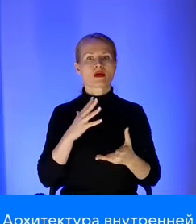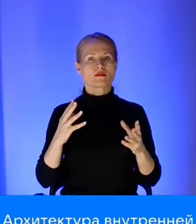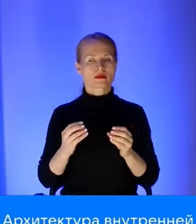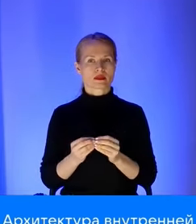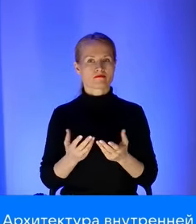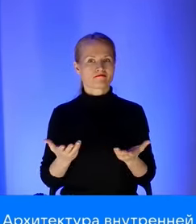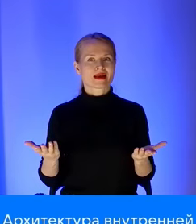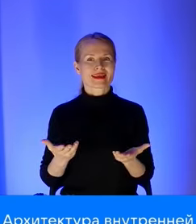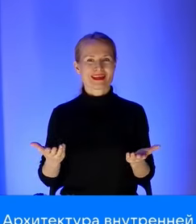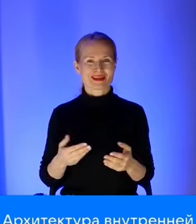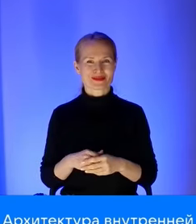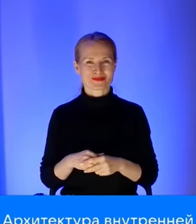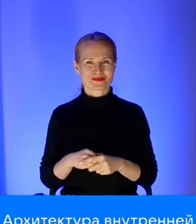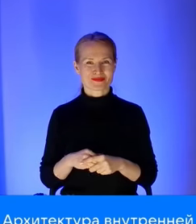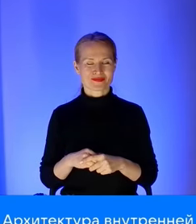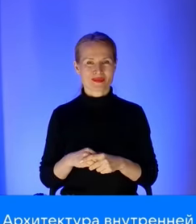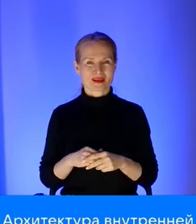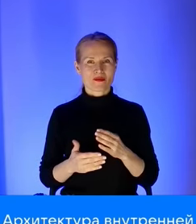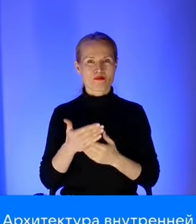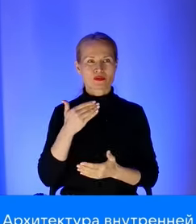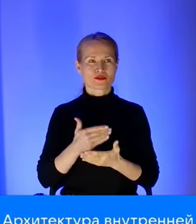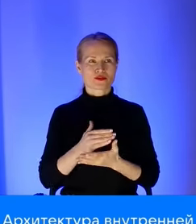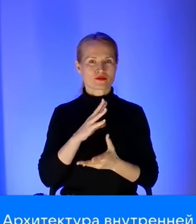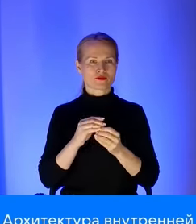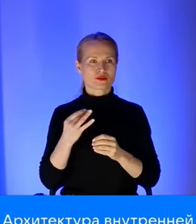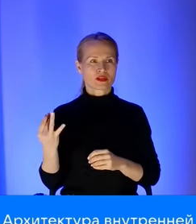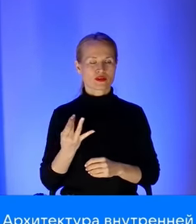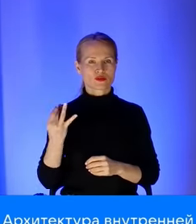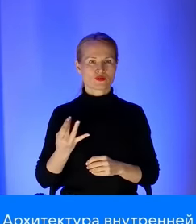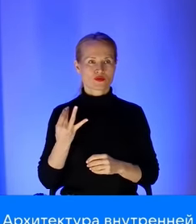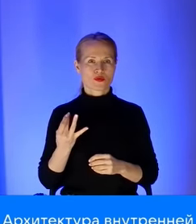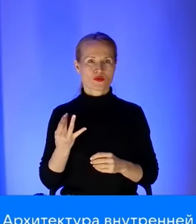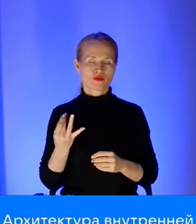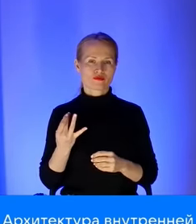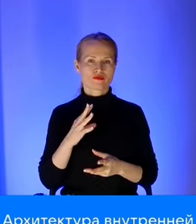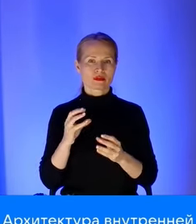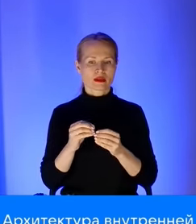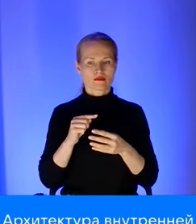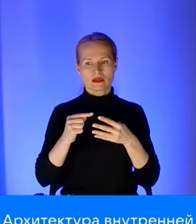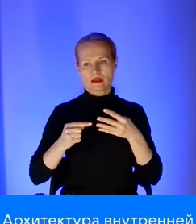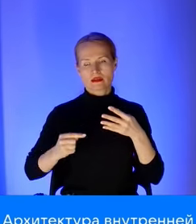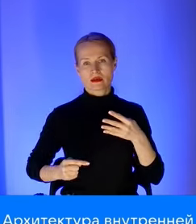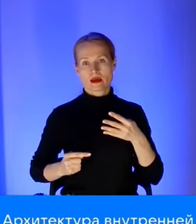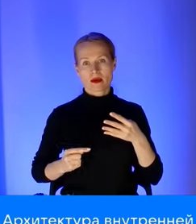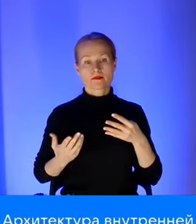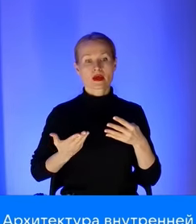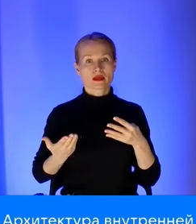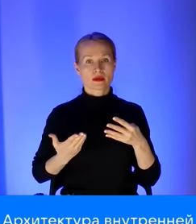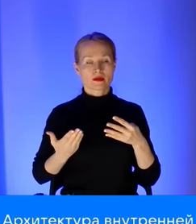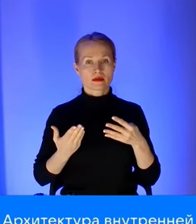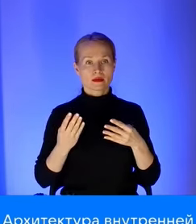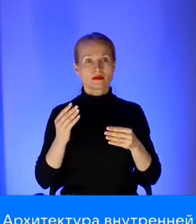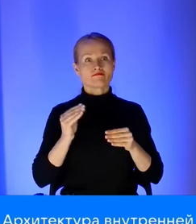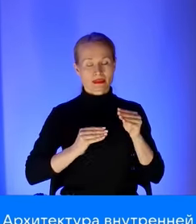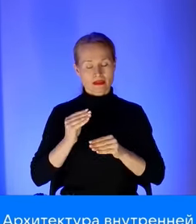сделать Ну то есть вот подытожить всю эту историю их в целом несколько То есть это создавайте